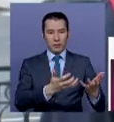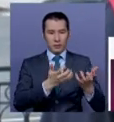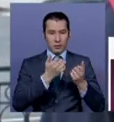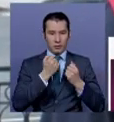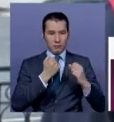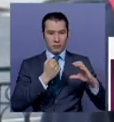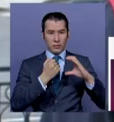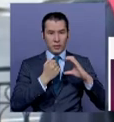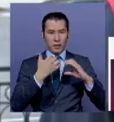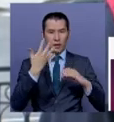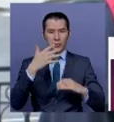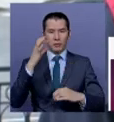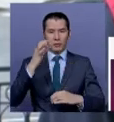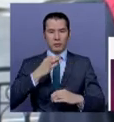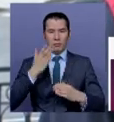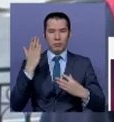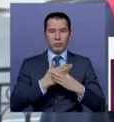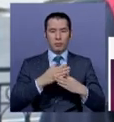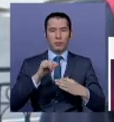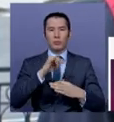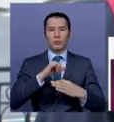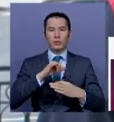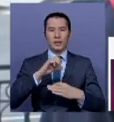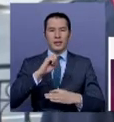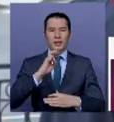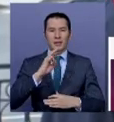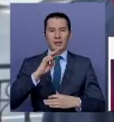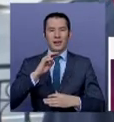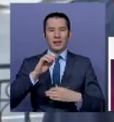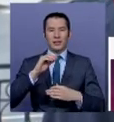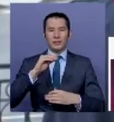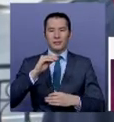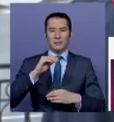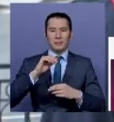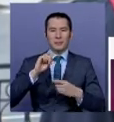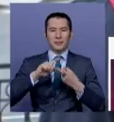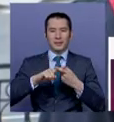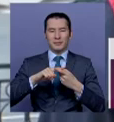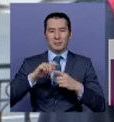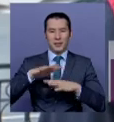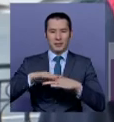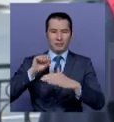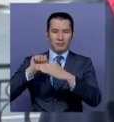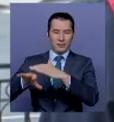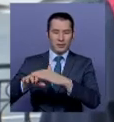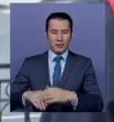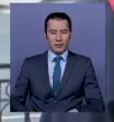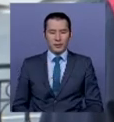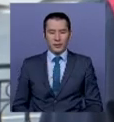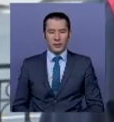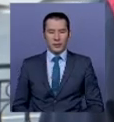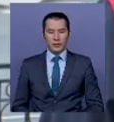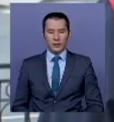Өзіңіздің ғана ма әлде жарыңыздың да? Әйелімнің, өзімнің қосқанда сол 50% жалақымызды саламыз қосып екеуміз.